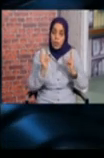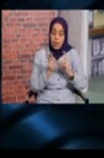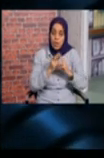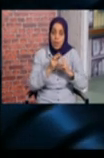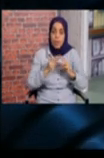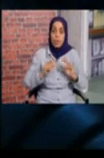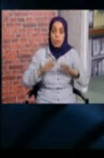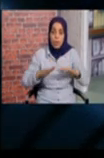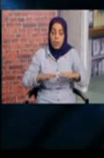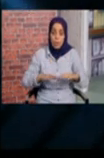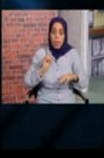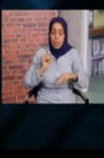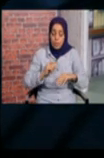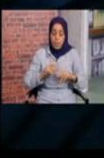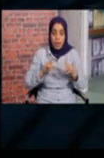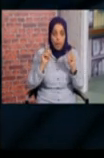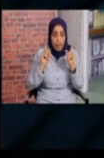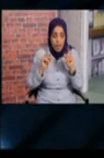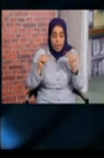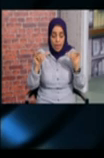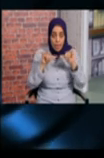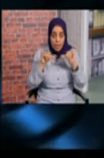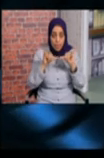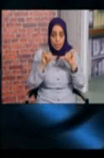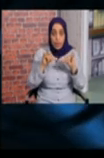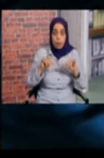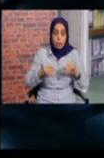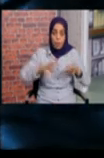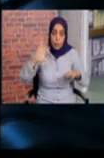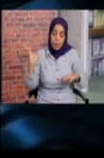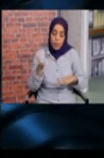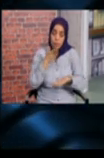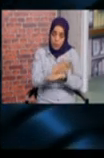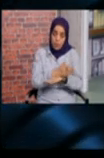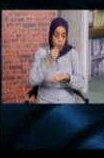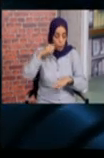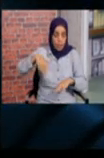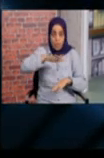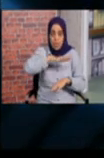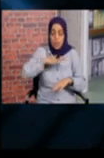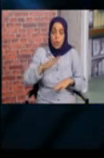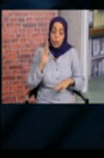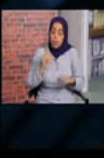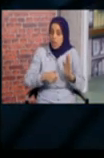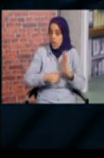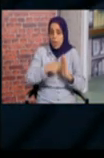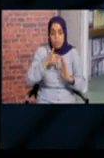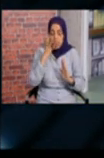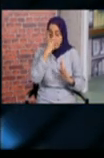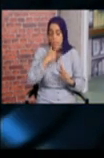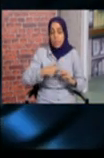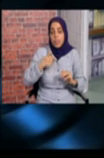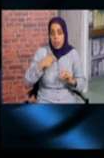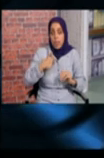اوتوميتد او يعني الكترونيا، فبنحد من اي تدخل بشري، وده بيكون عامه احسن